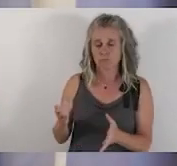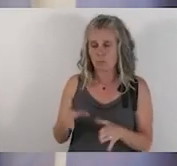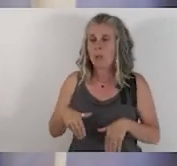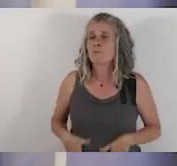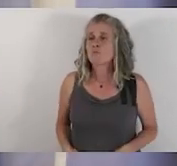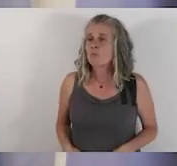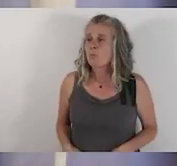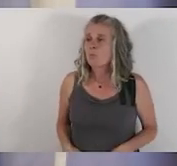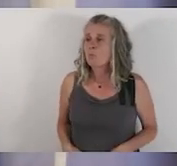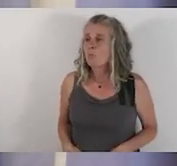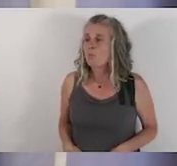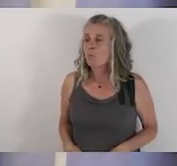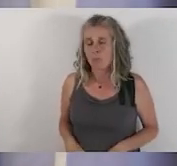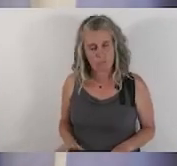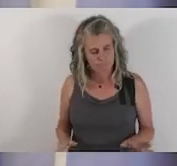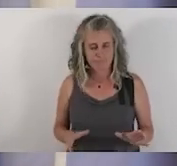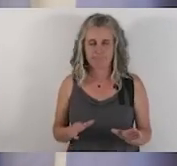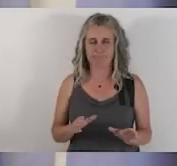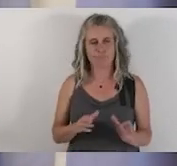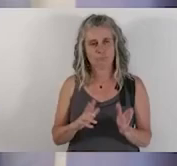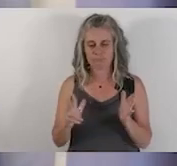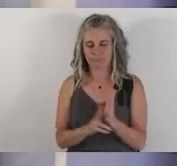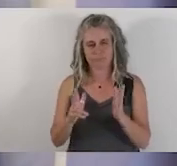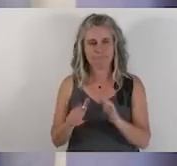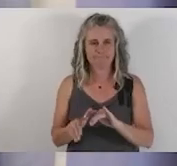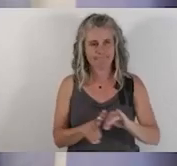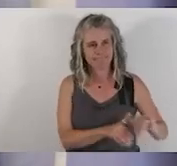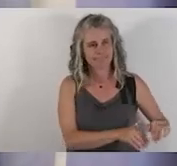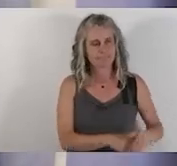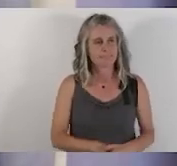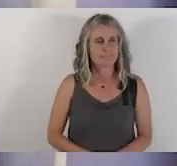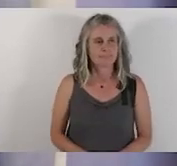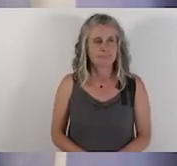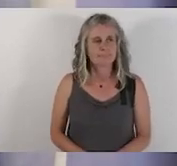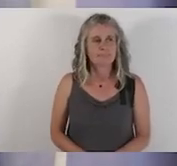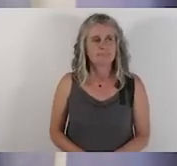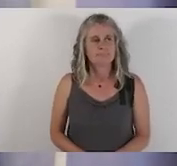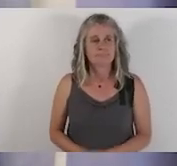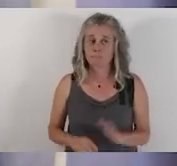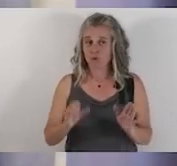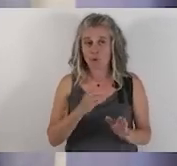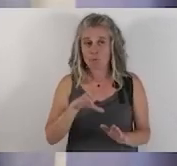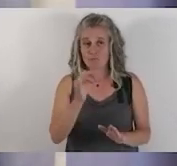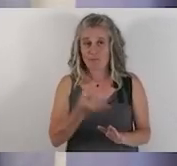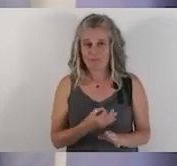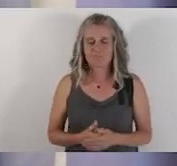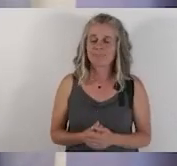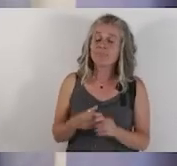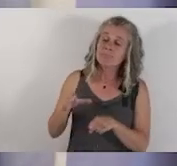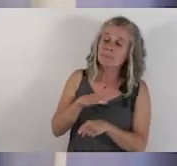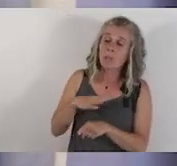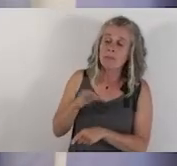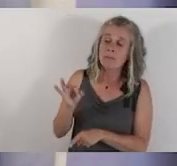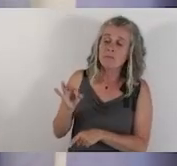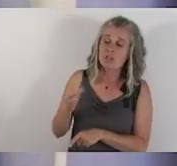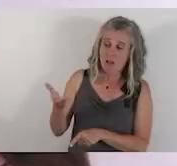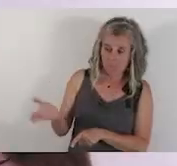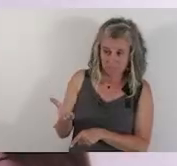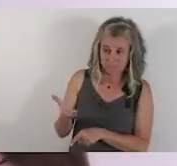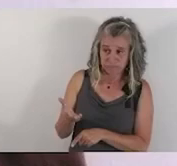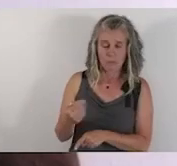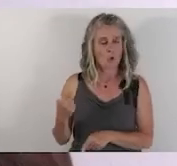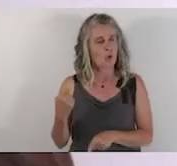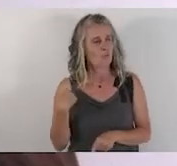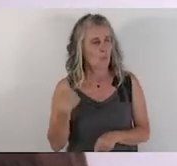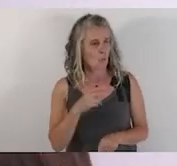abstentions? Avis favorable du Conseil à l'unanimité. Madame Fréchel, encore le numéro 30. Alors,